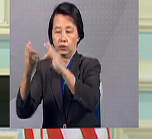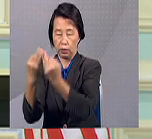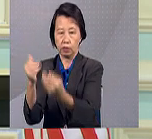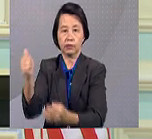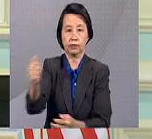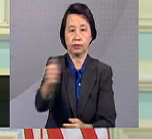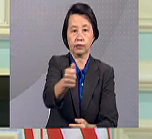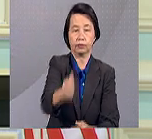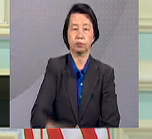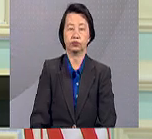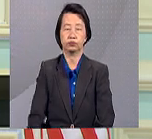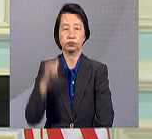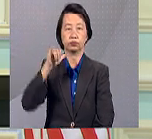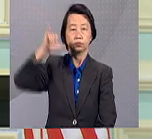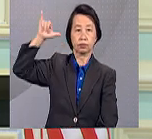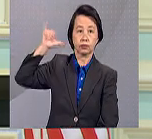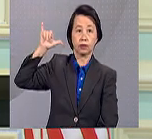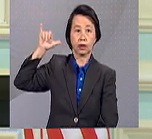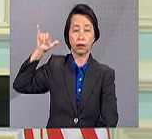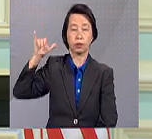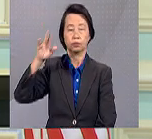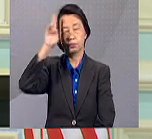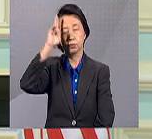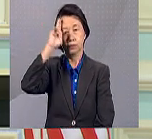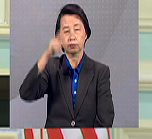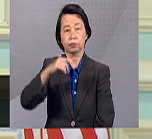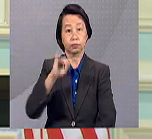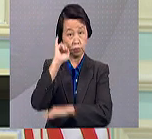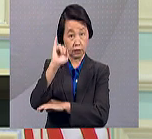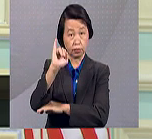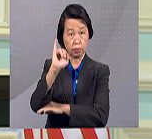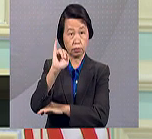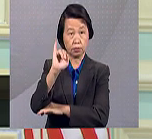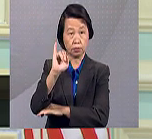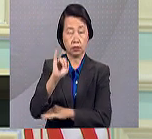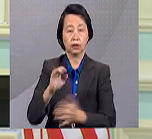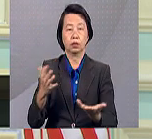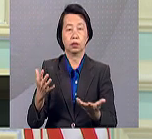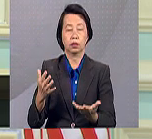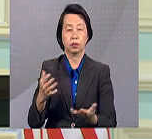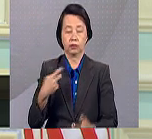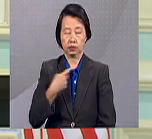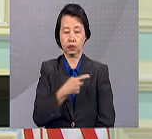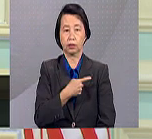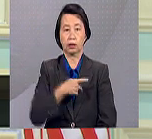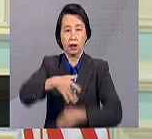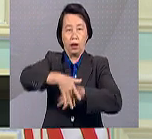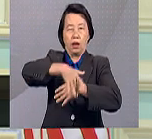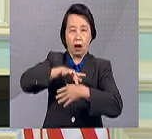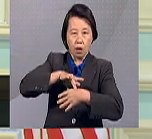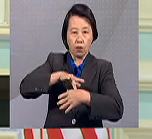masing-masing. Semalam, seperti yang saya janjikan, bahawa kita